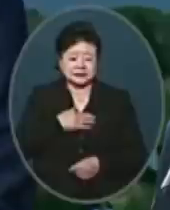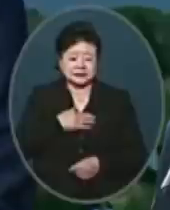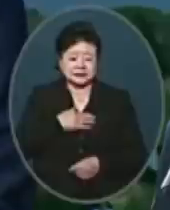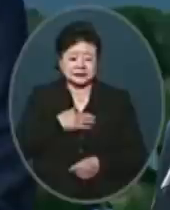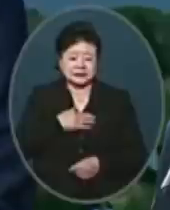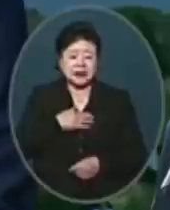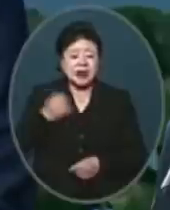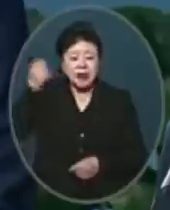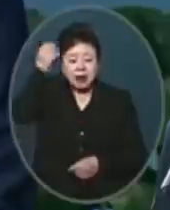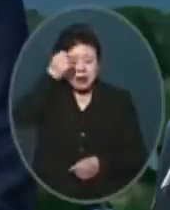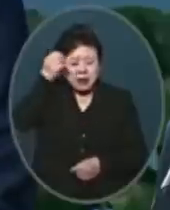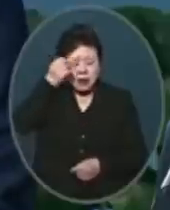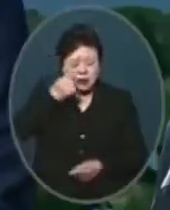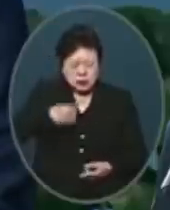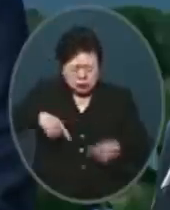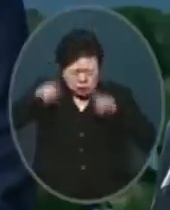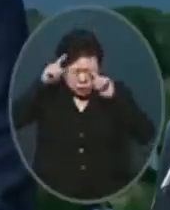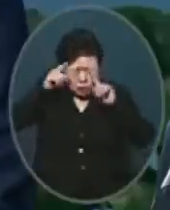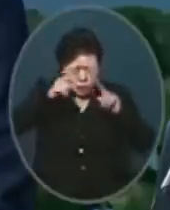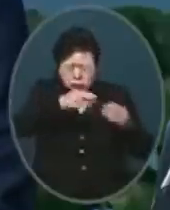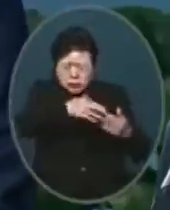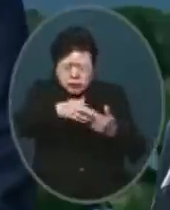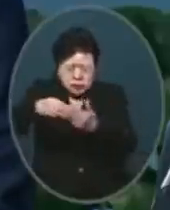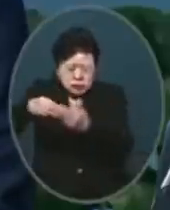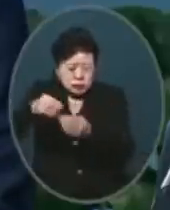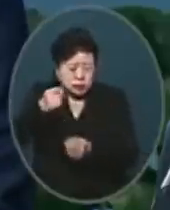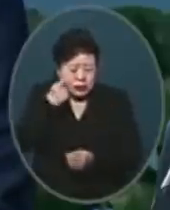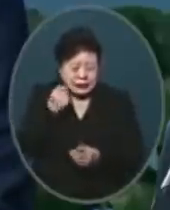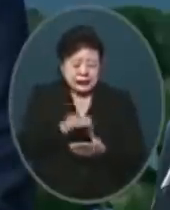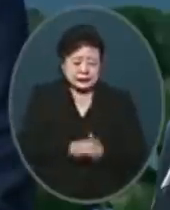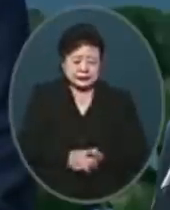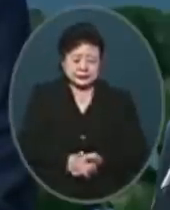영원 지옥으로 끌어내려갈 수가 없다.